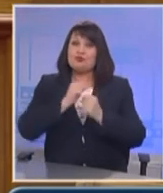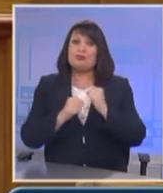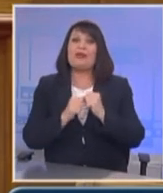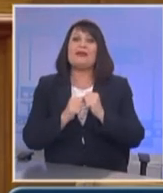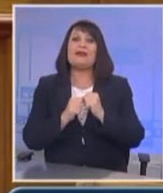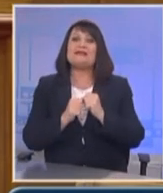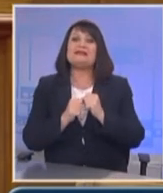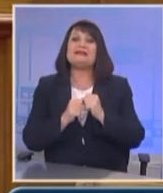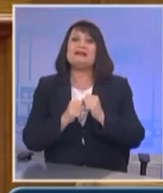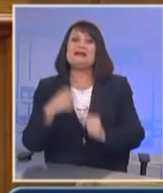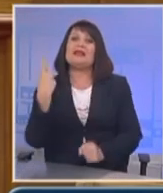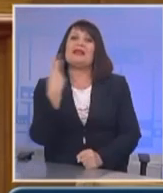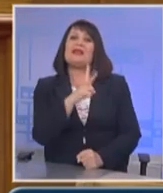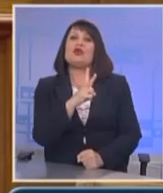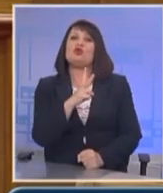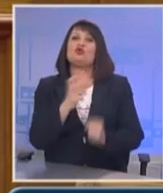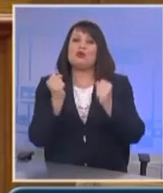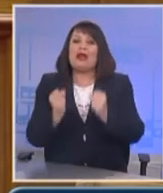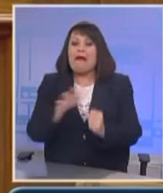στήσετε ένα δικό σας καθεστώς,